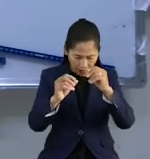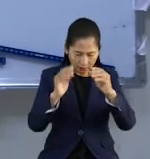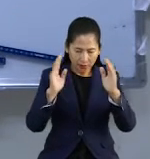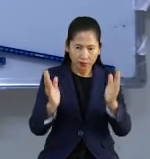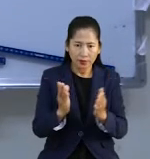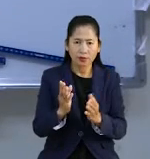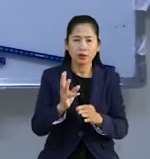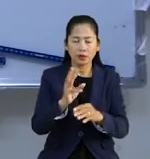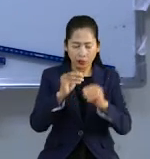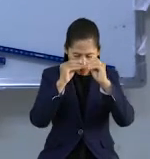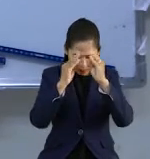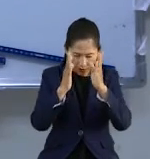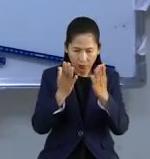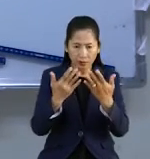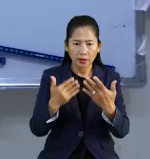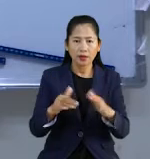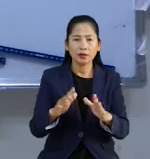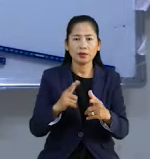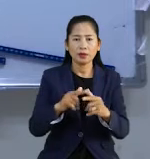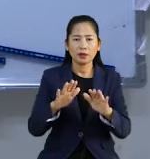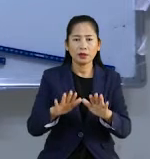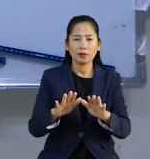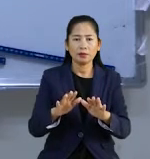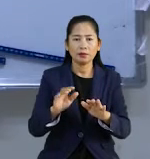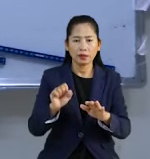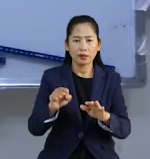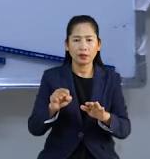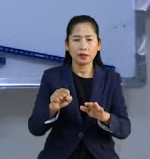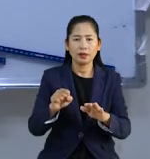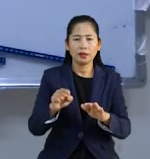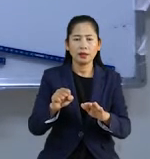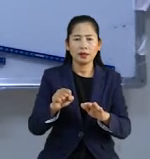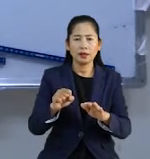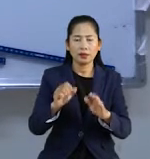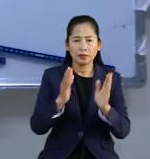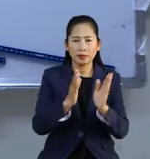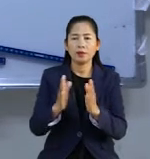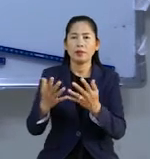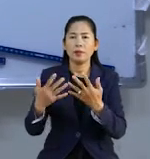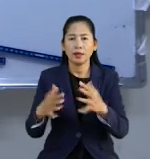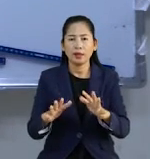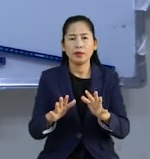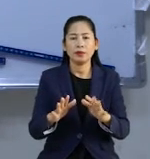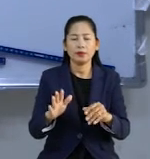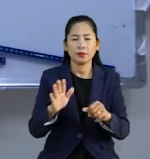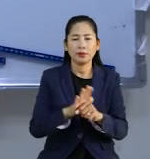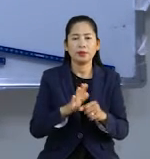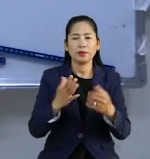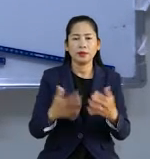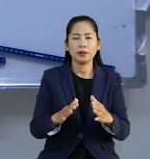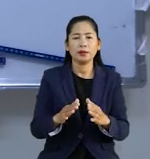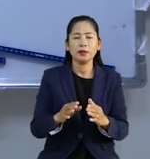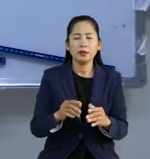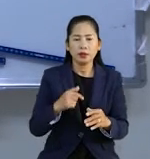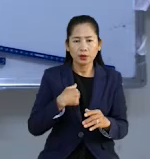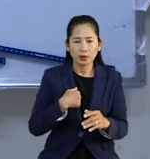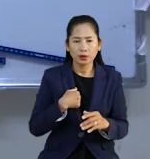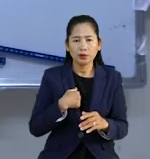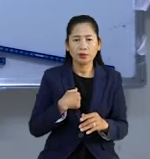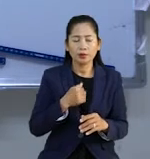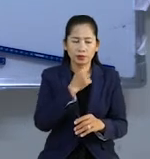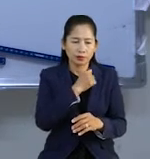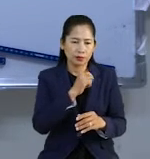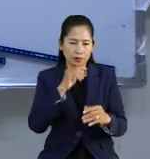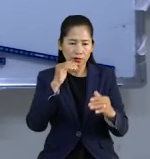មការណែនាំរបស់លោកគ្រូរួចរាល់ហើយឬនៅកូនបាទលោកគ្រូសង្ឃឹមថាកូនបានរៀបចំរួចរាល់គ្រប់គ្រាន់អស់ហើយអញ្ចឹងលោកគ្រូសូ